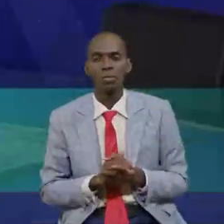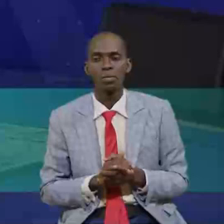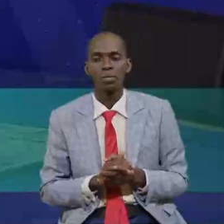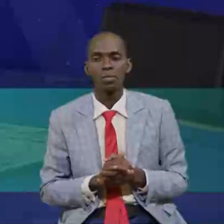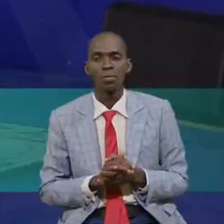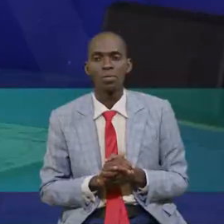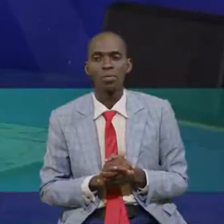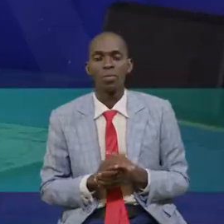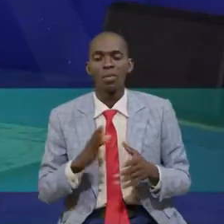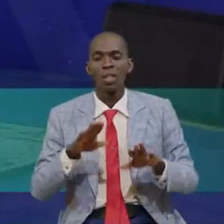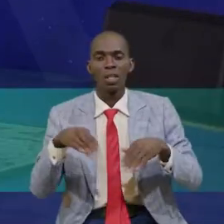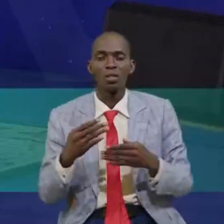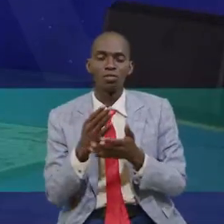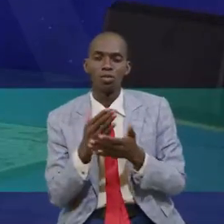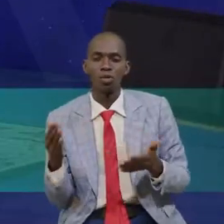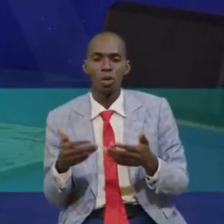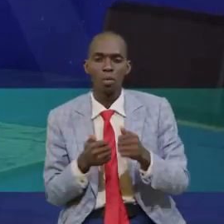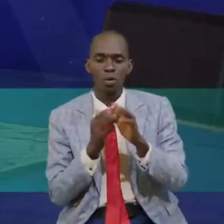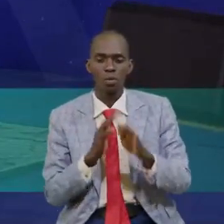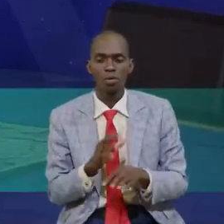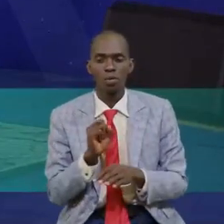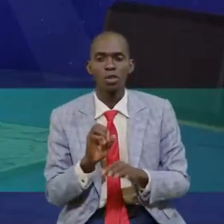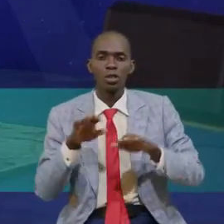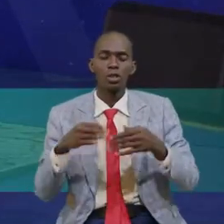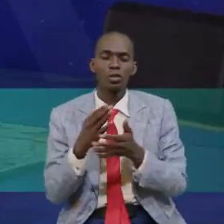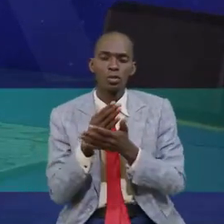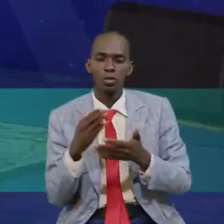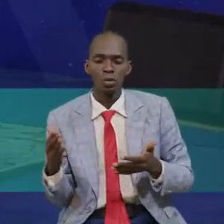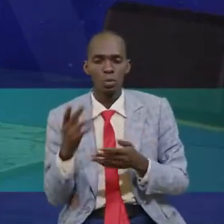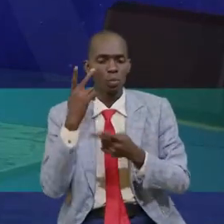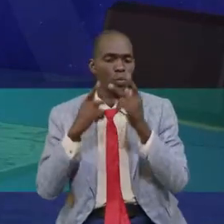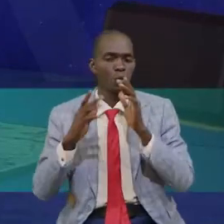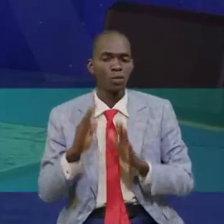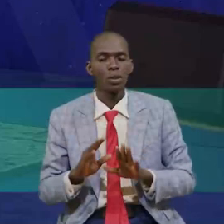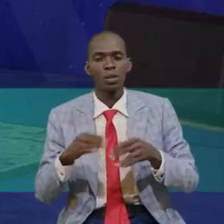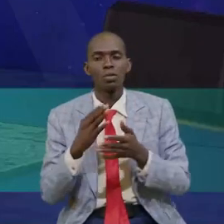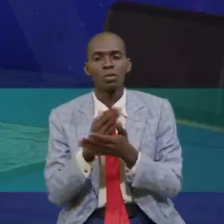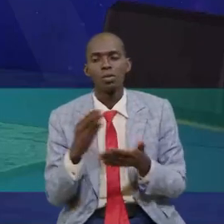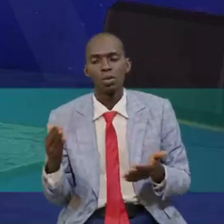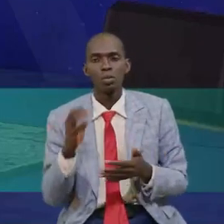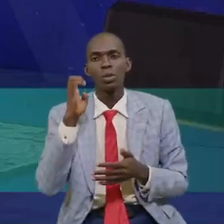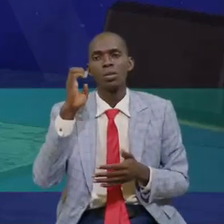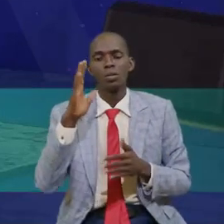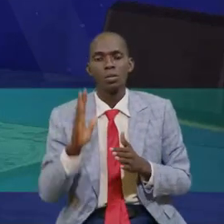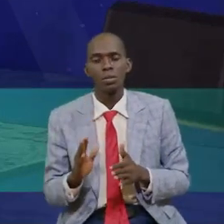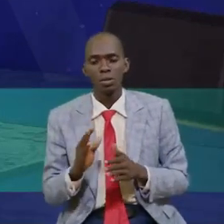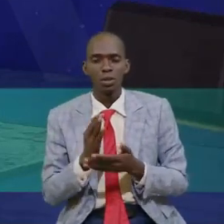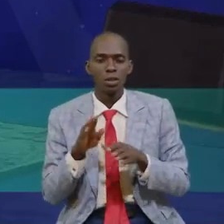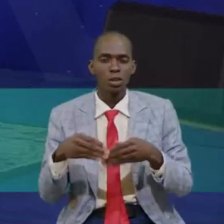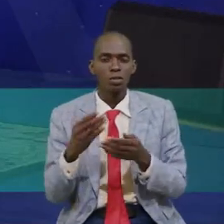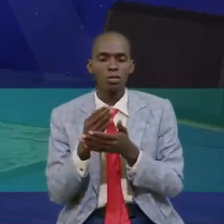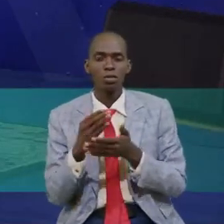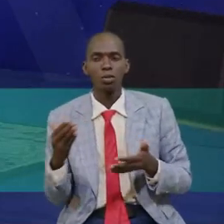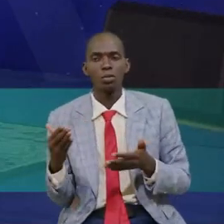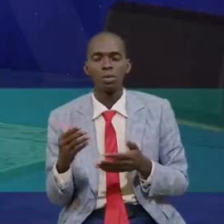Il a donné les uns comme apôtres, il a donné les uns comme prophètes, les autres comme évangélistes, les autres comme